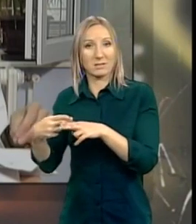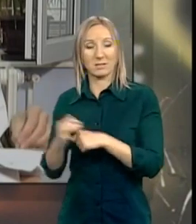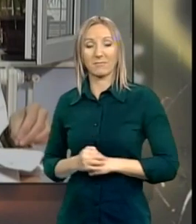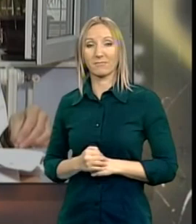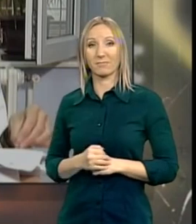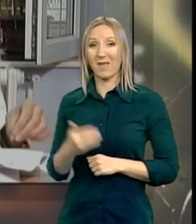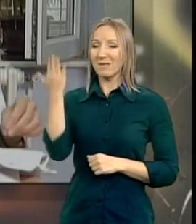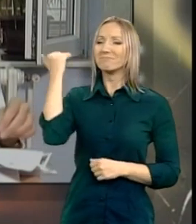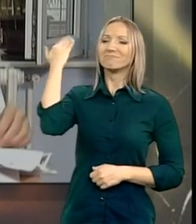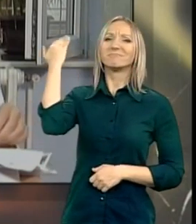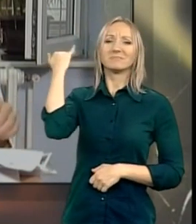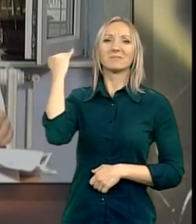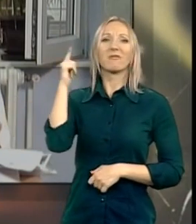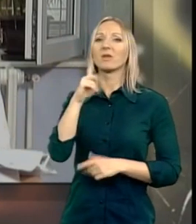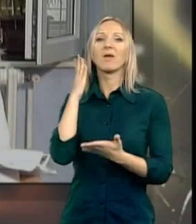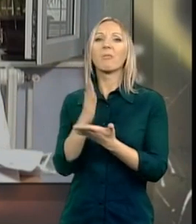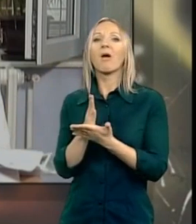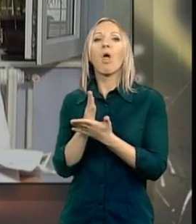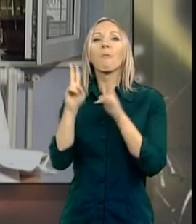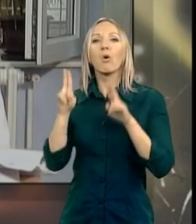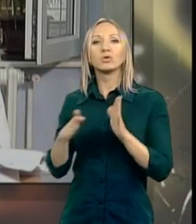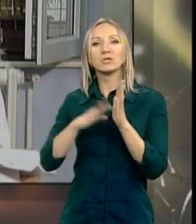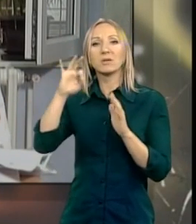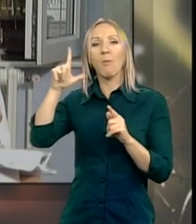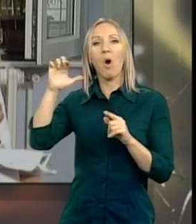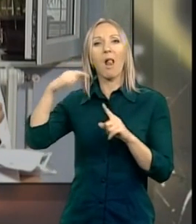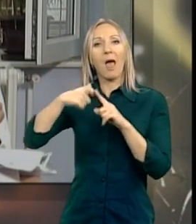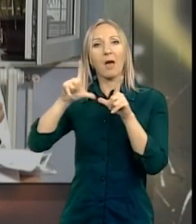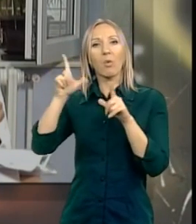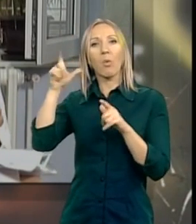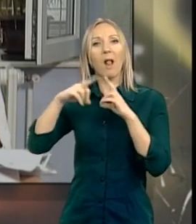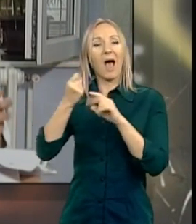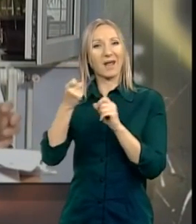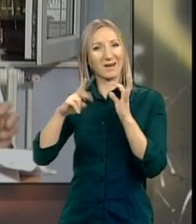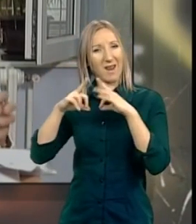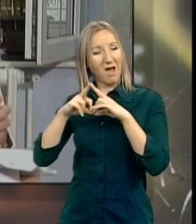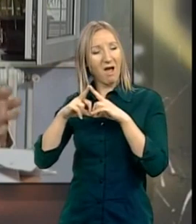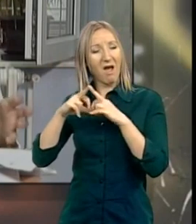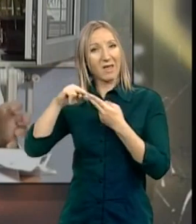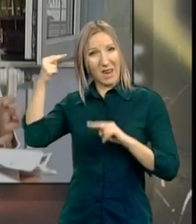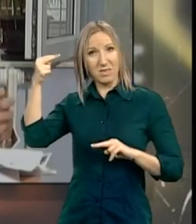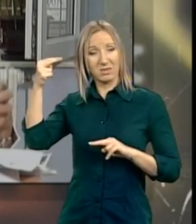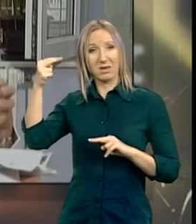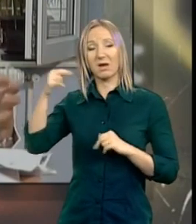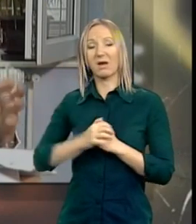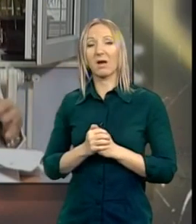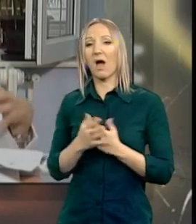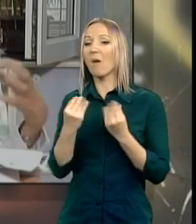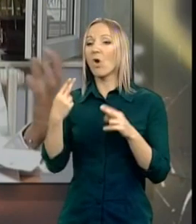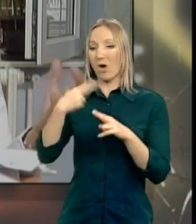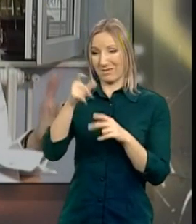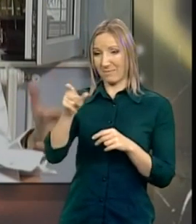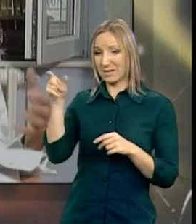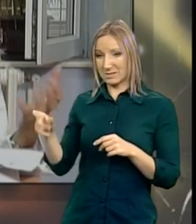Nekada, kada nije bilo mogućnosti molekularne genetike, mnogi pacijenti su bili izlagani ne